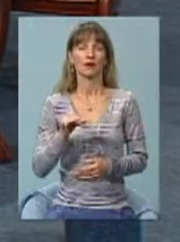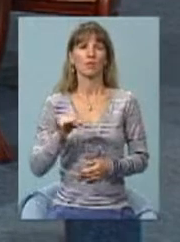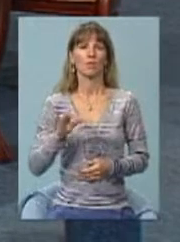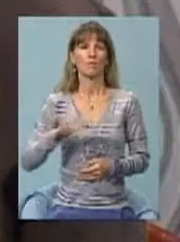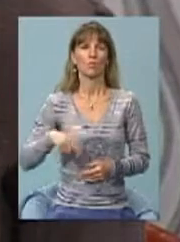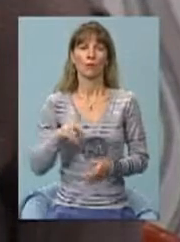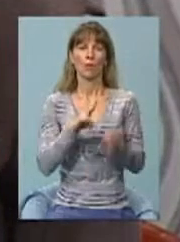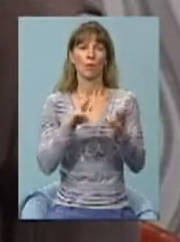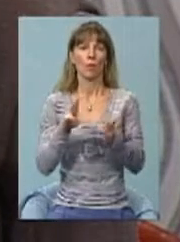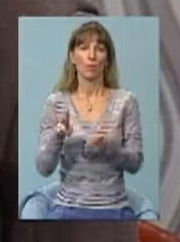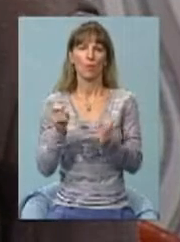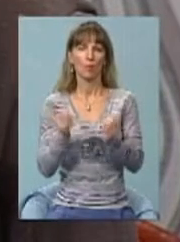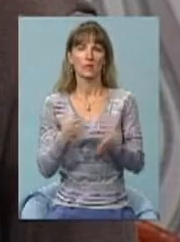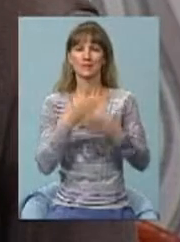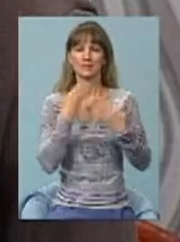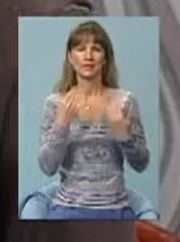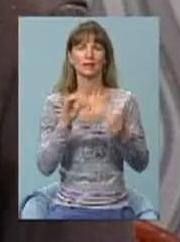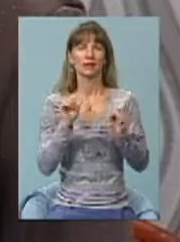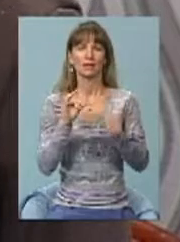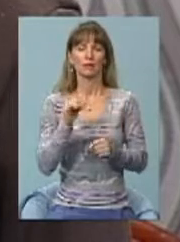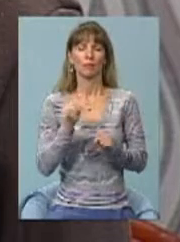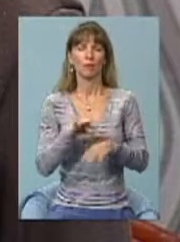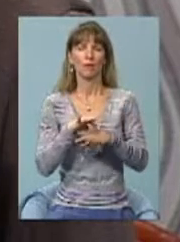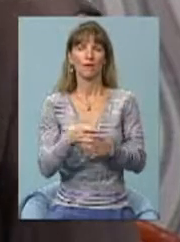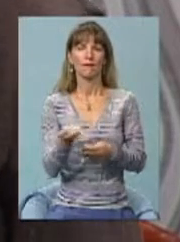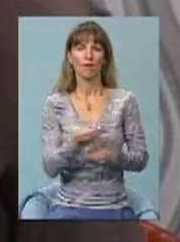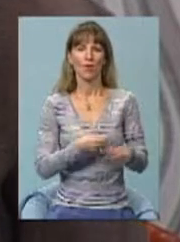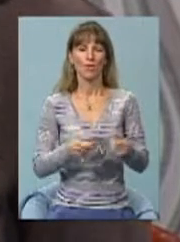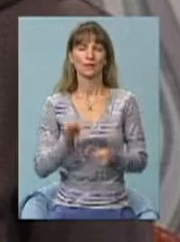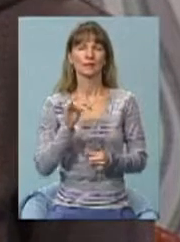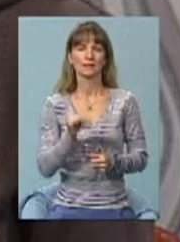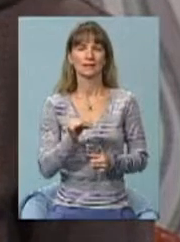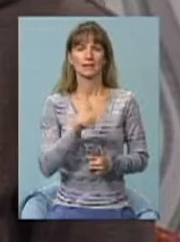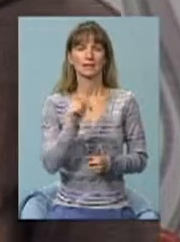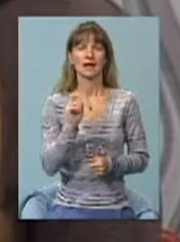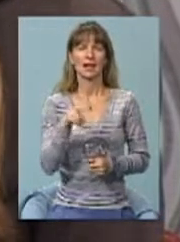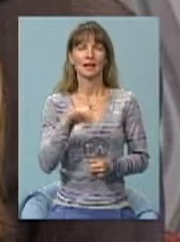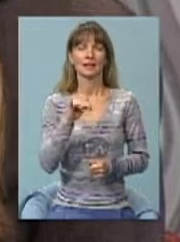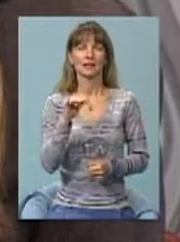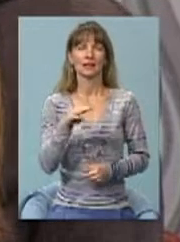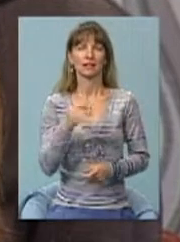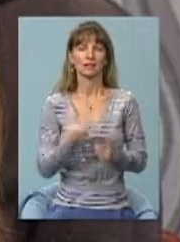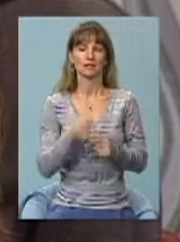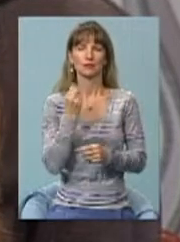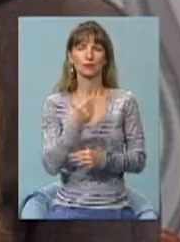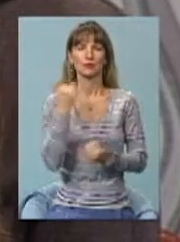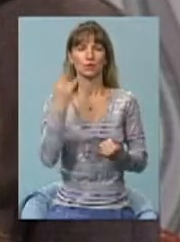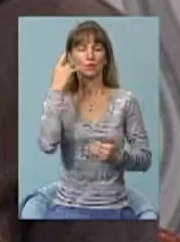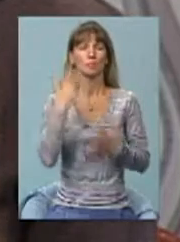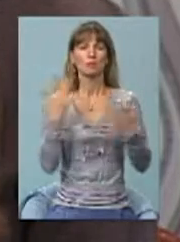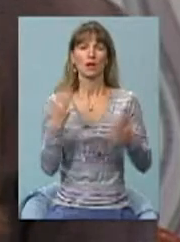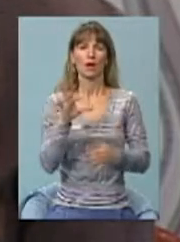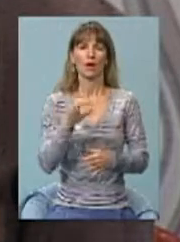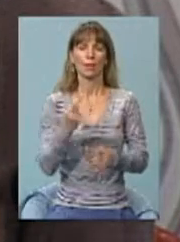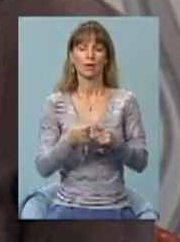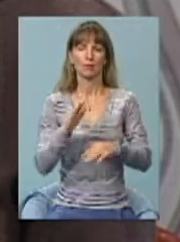такої загрози і, власне, можна з ними проводити якісь досліди, фокуси, ну і, власне, заклинати цих змій. Ну а зараз давайте дізнаємося трішки про цю професію